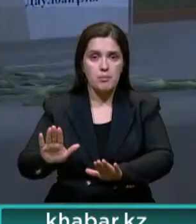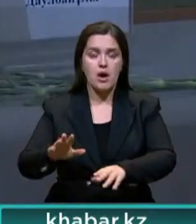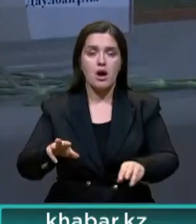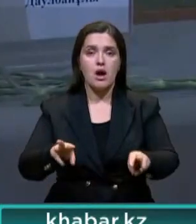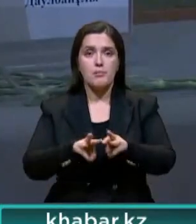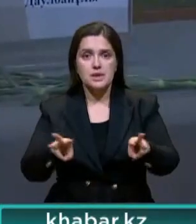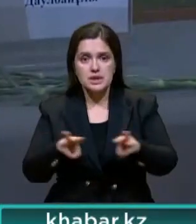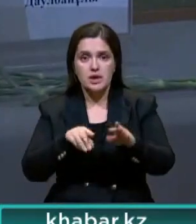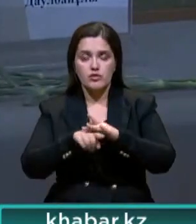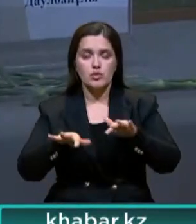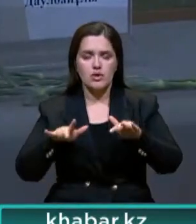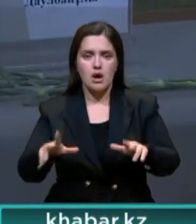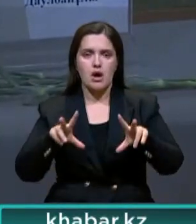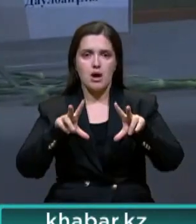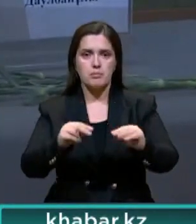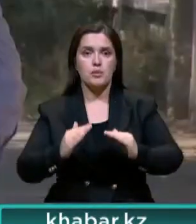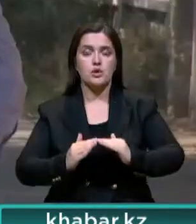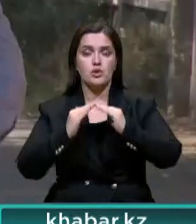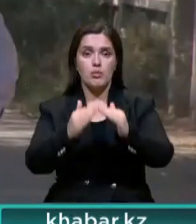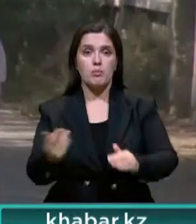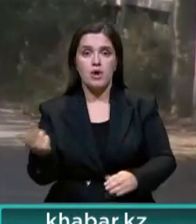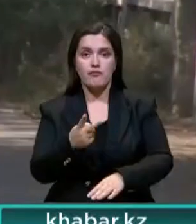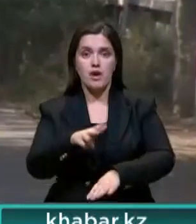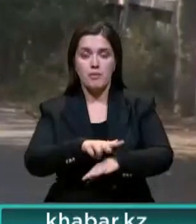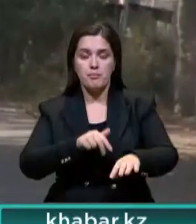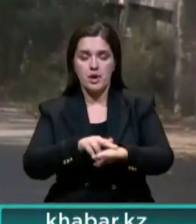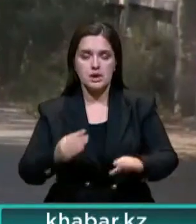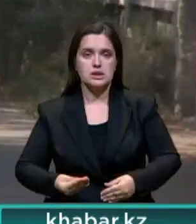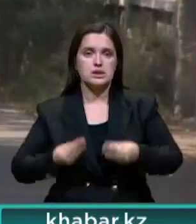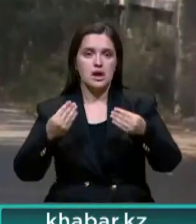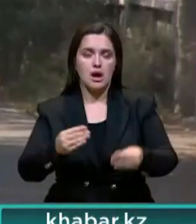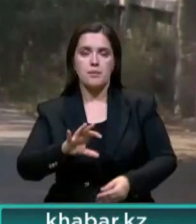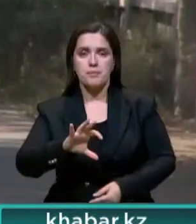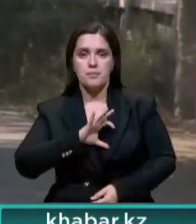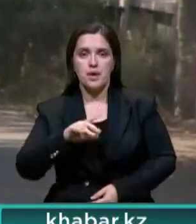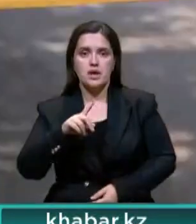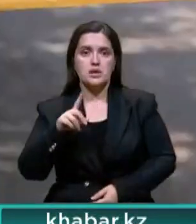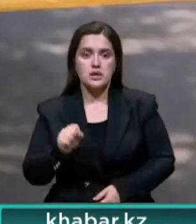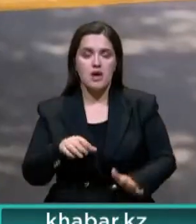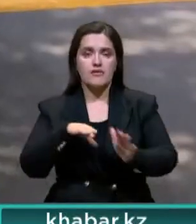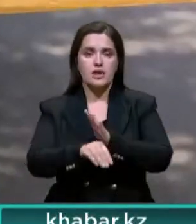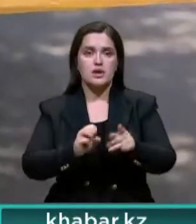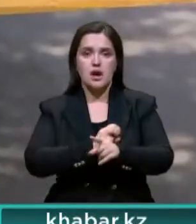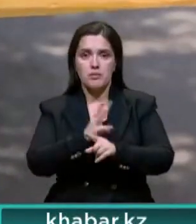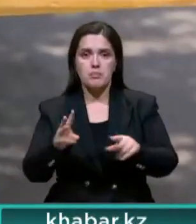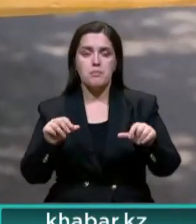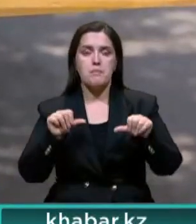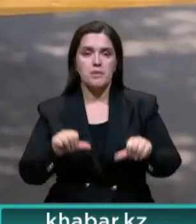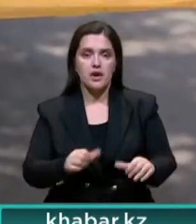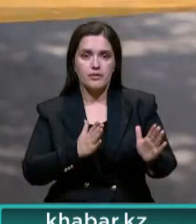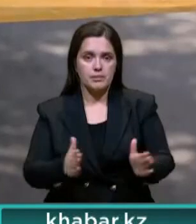Им обещали выделить жилье. Оба полицейских посмертно награждены медалями за внесенный вклад в обеспечение